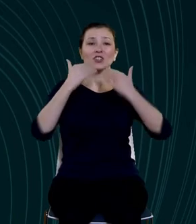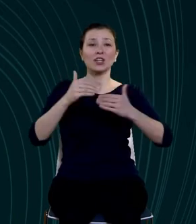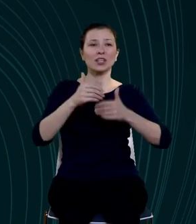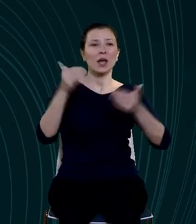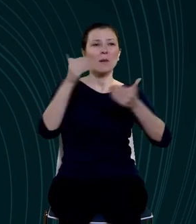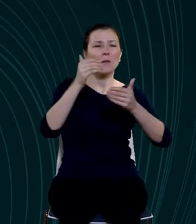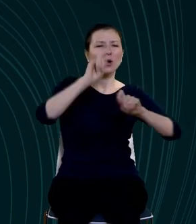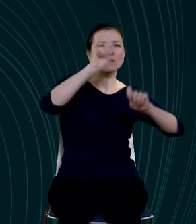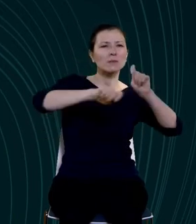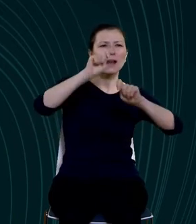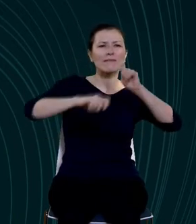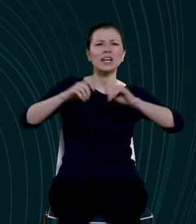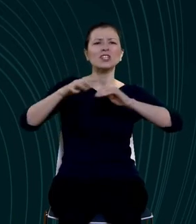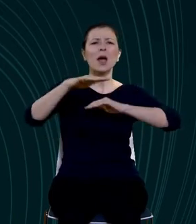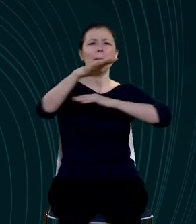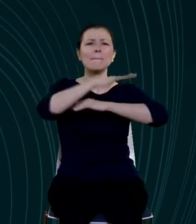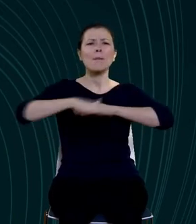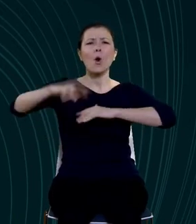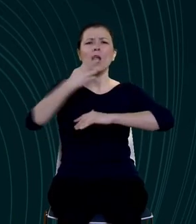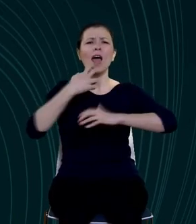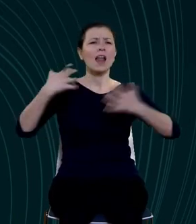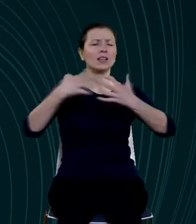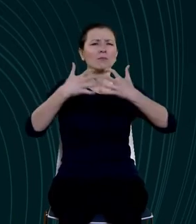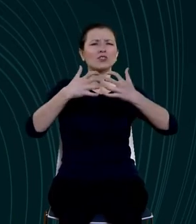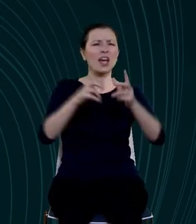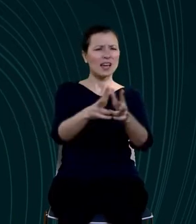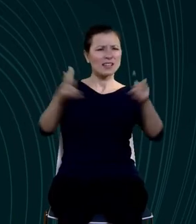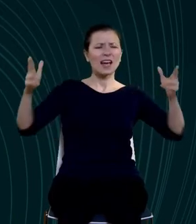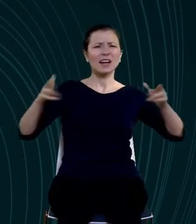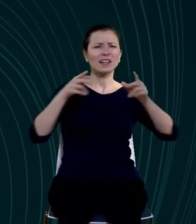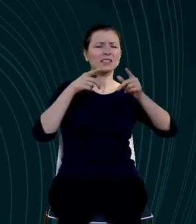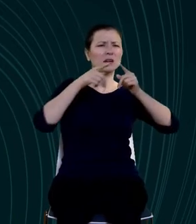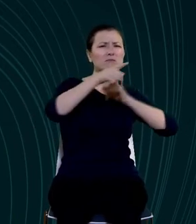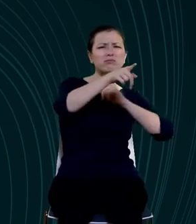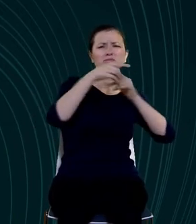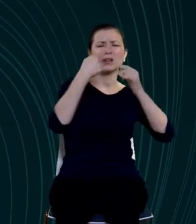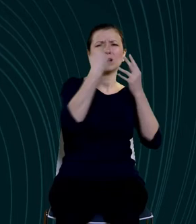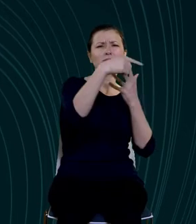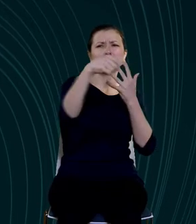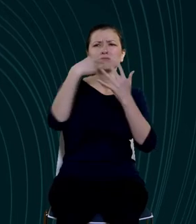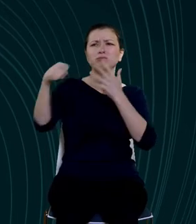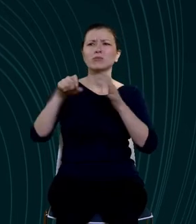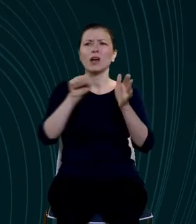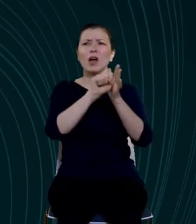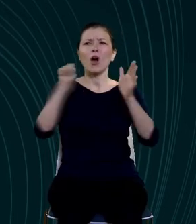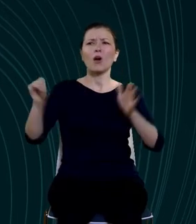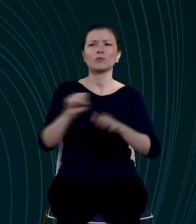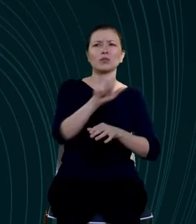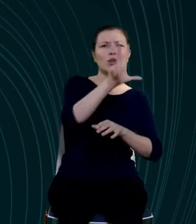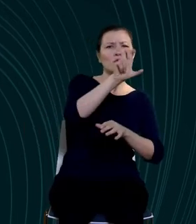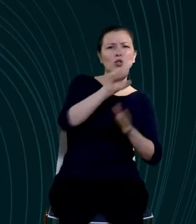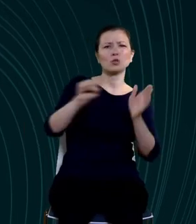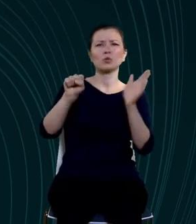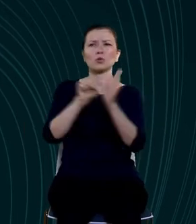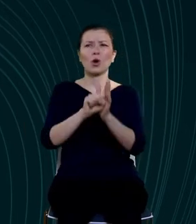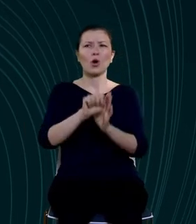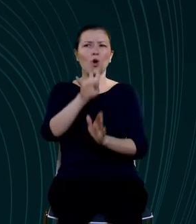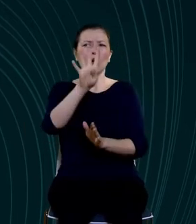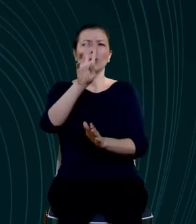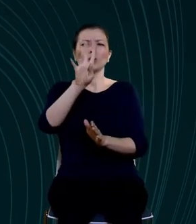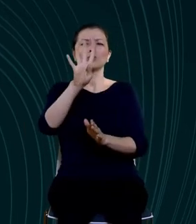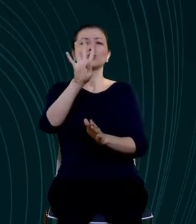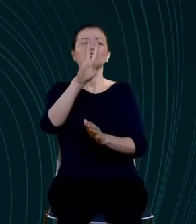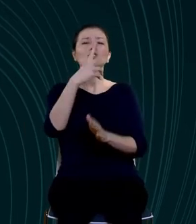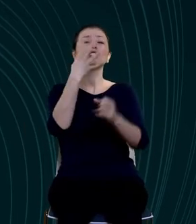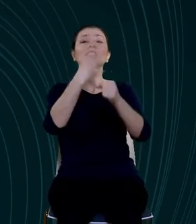pola elektromagnetycznego szerokopasmowo w zakresie częstotliwości od 300 kHz do 40 GHz. Oczywiście